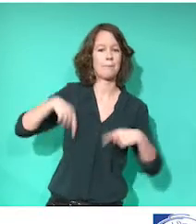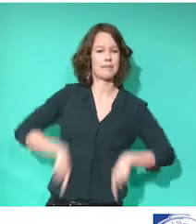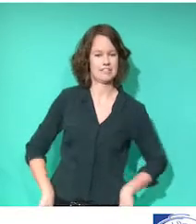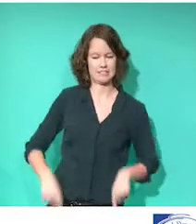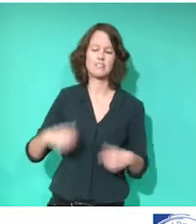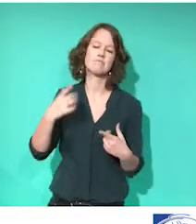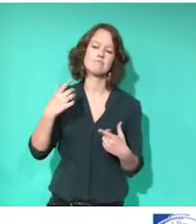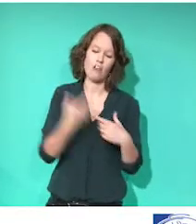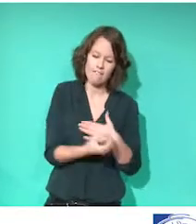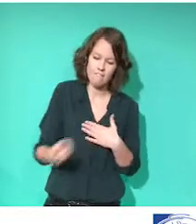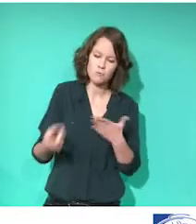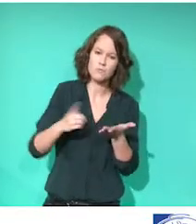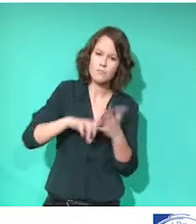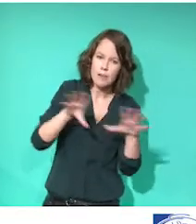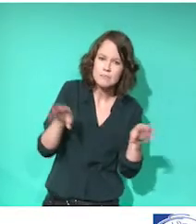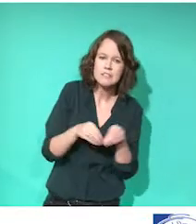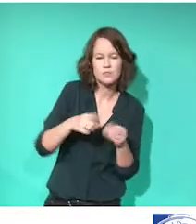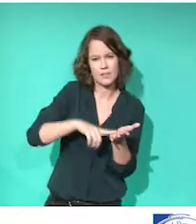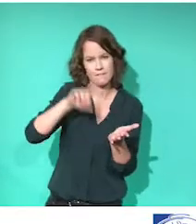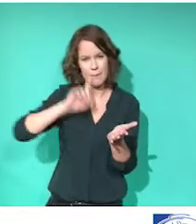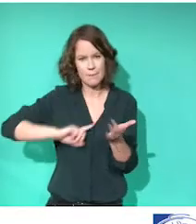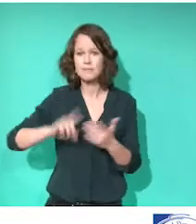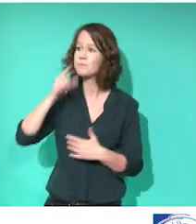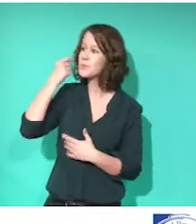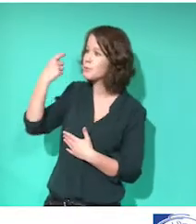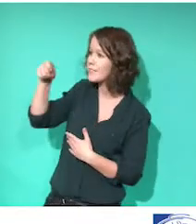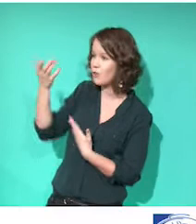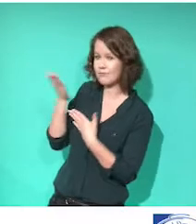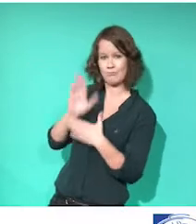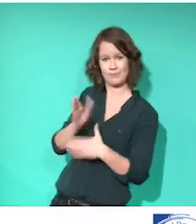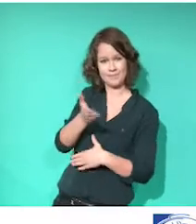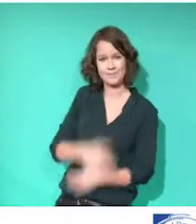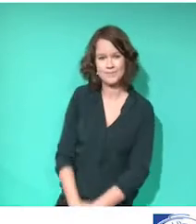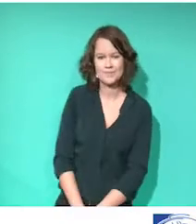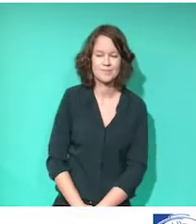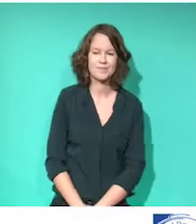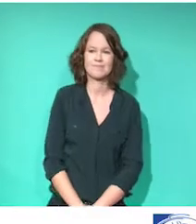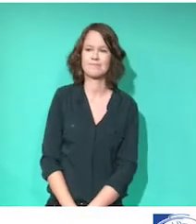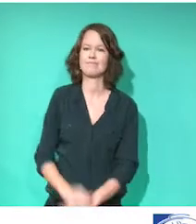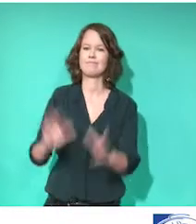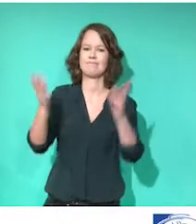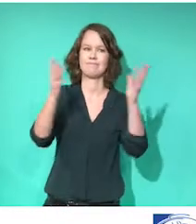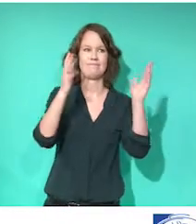Femmes, nous dira aussi un mot d'introduction. Monsieur le Président, je vous laisse bien volontiers la place.